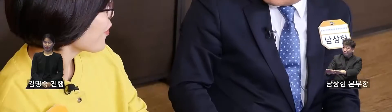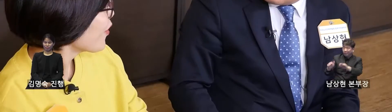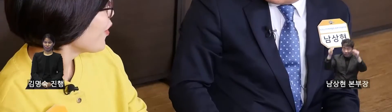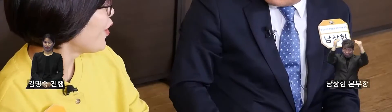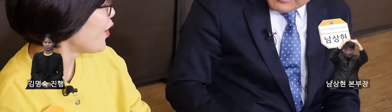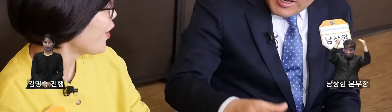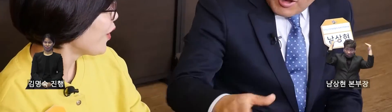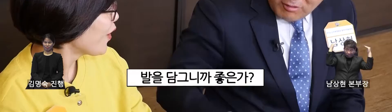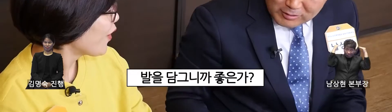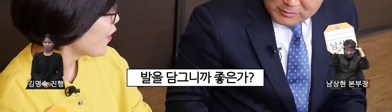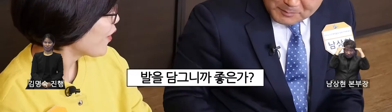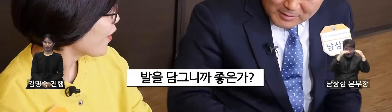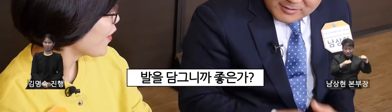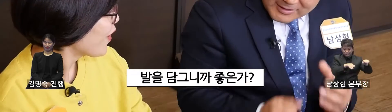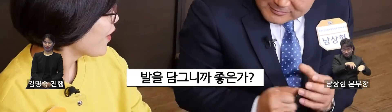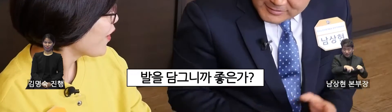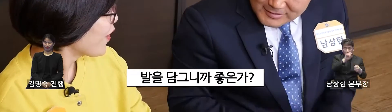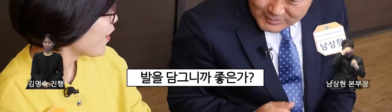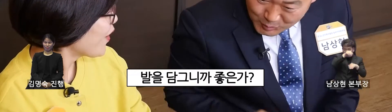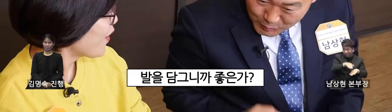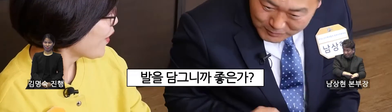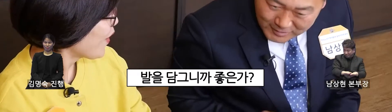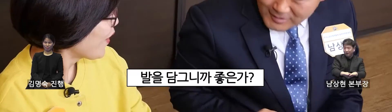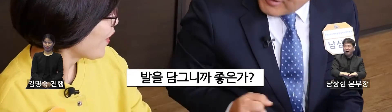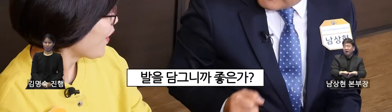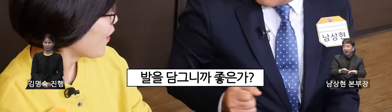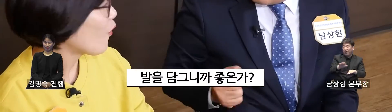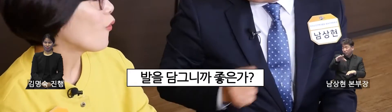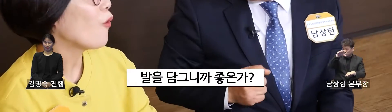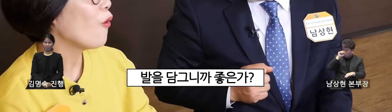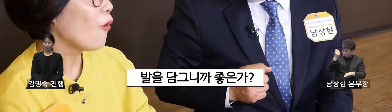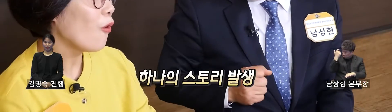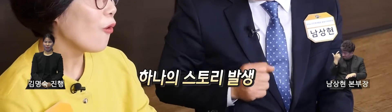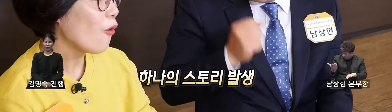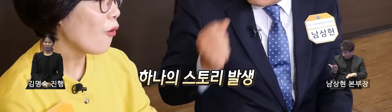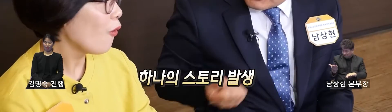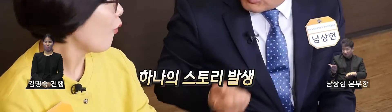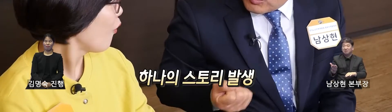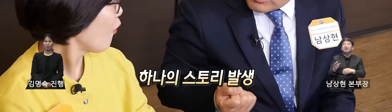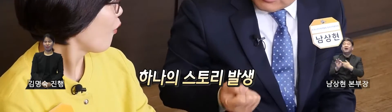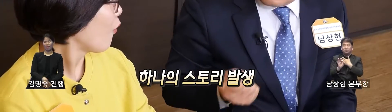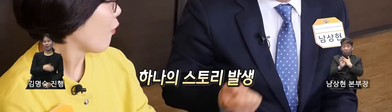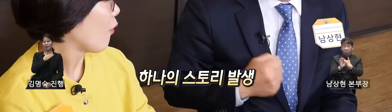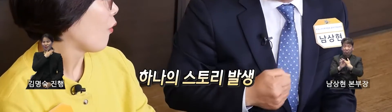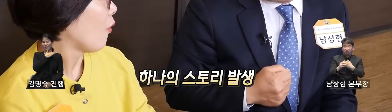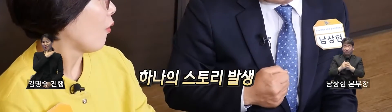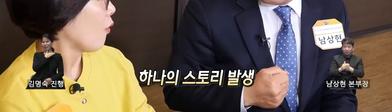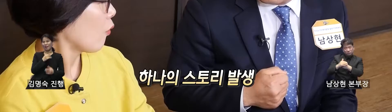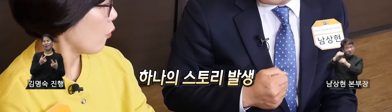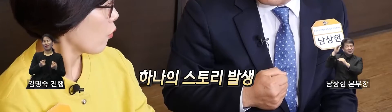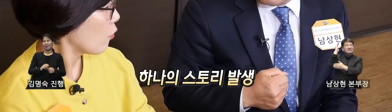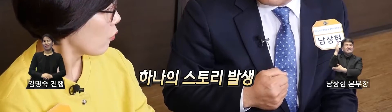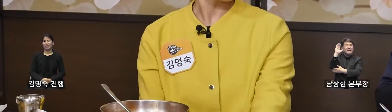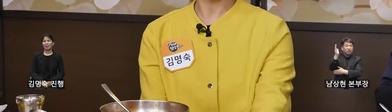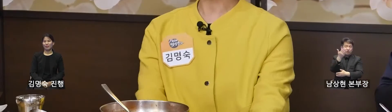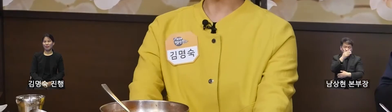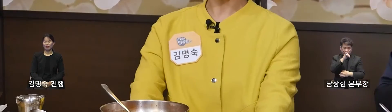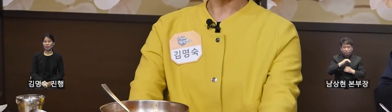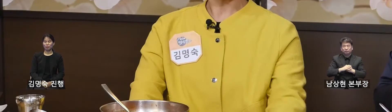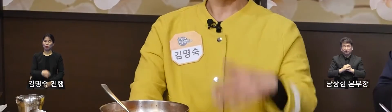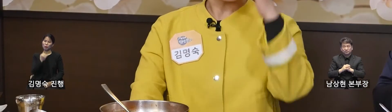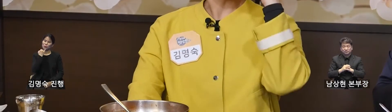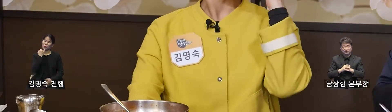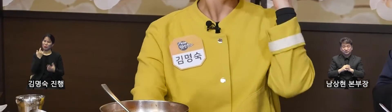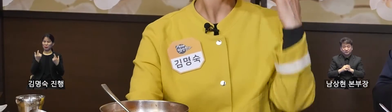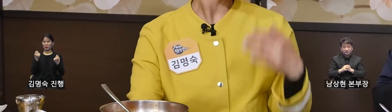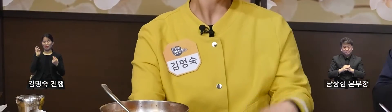갓 쓰고 오신 분이 아 이거 발을 담그니까 좋은가라고 물어보면 또 그게 또 스토리가 될 수 있거든요. 어,